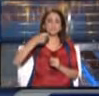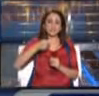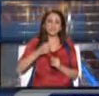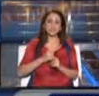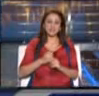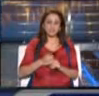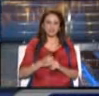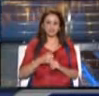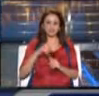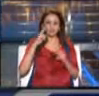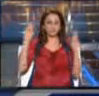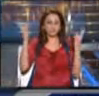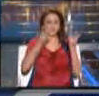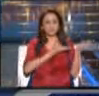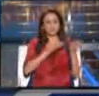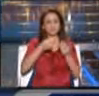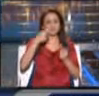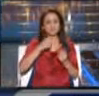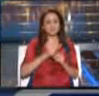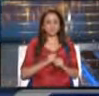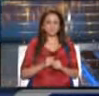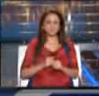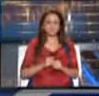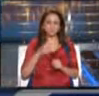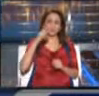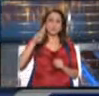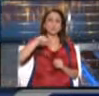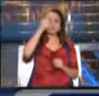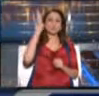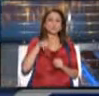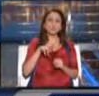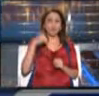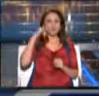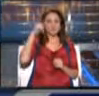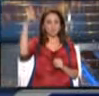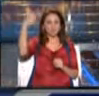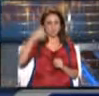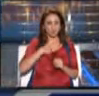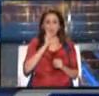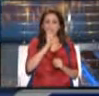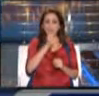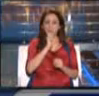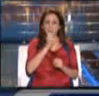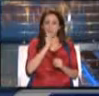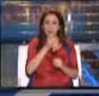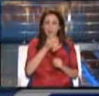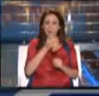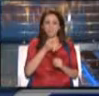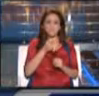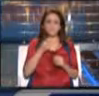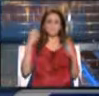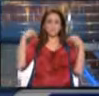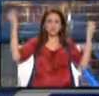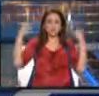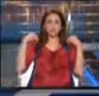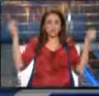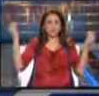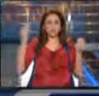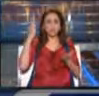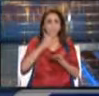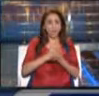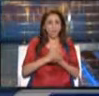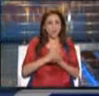حضرتك وعلى كل الساده الضيوف الافاضل. كابتن احمد، السؤال المطروح، الاعلامي الرياضي منحاز ام محايد؟ لا،